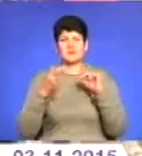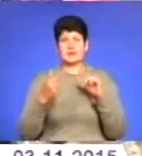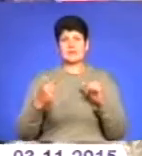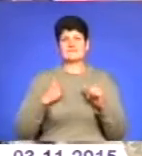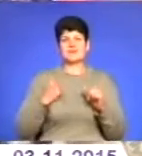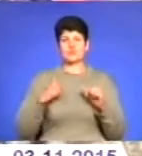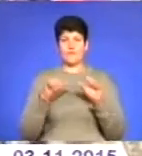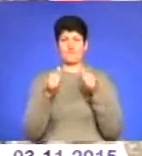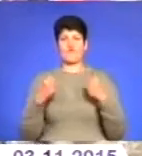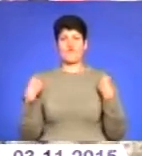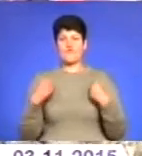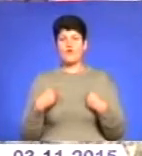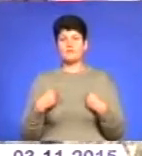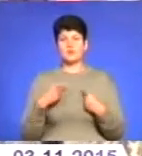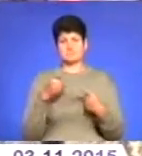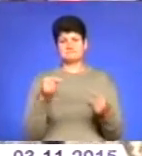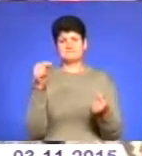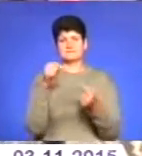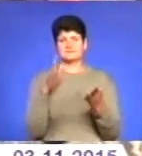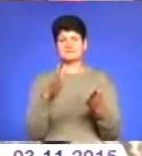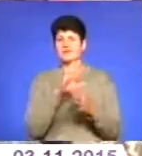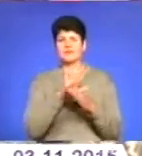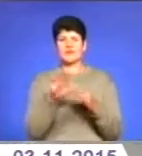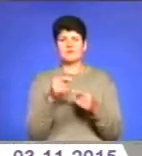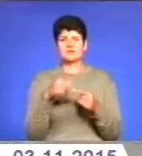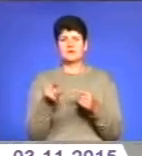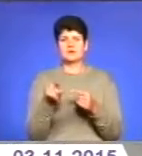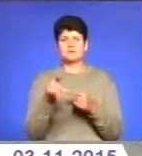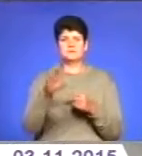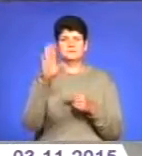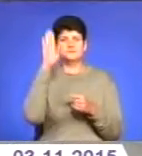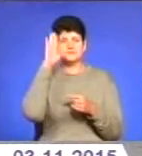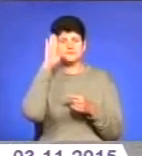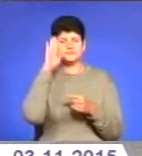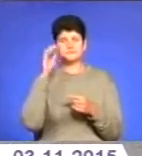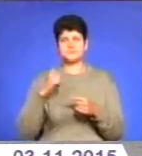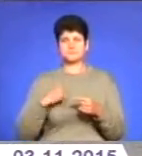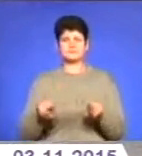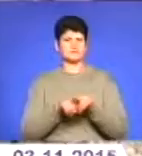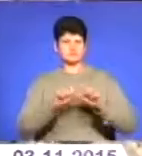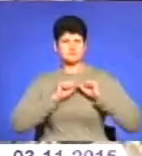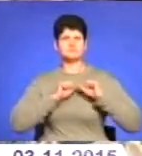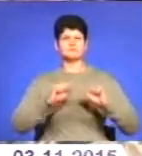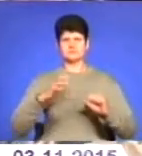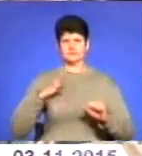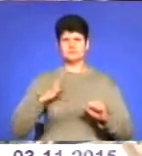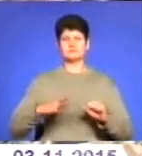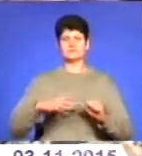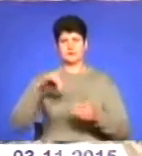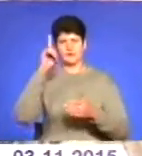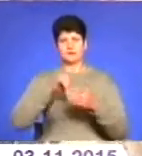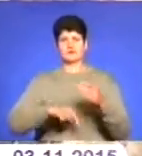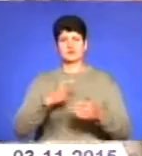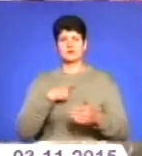військову форму. Але вона їм личить. Нічим не поступається чоловікам-військовим, такі ж сміливі, витривалі та упевнені в